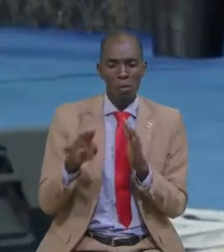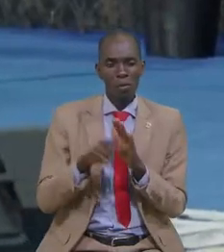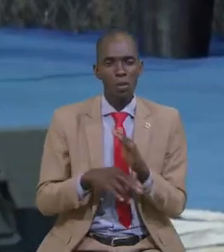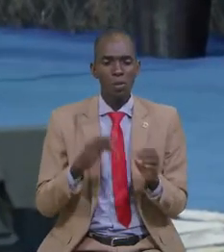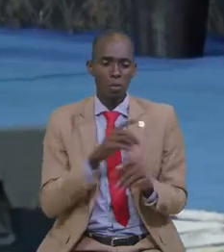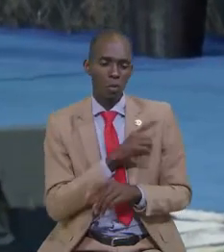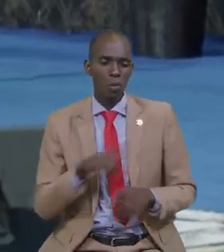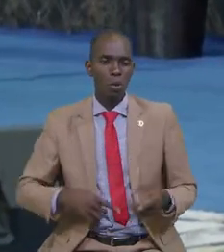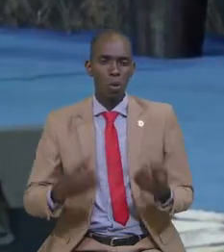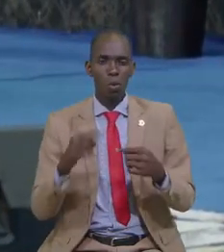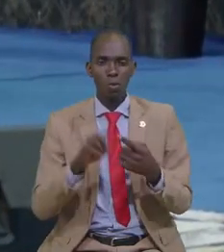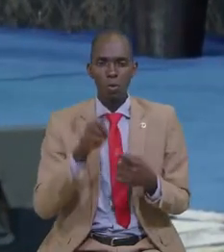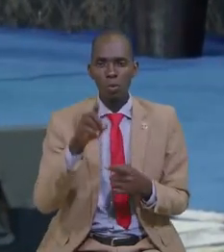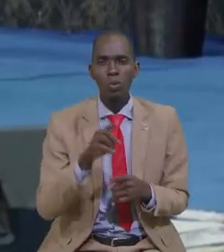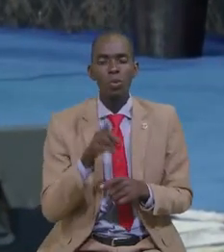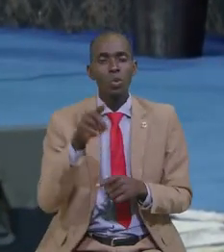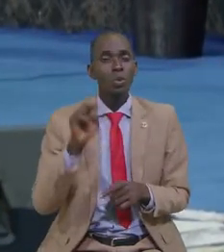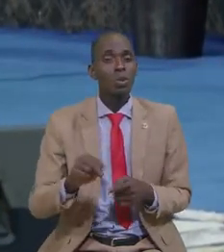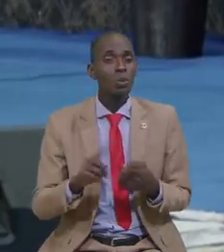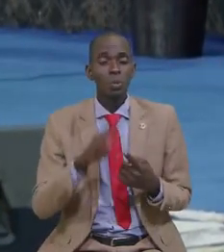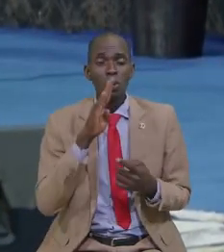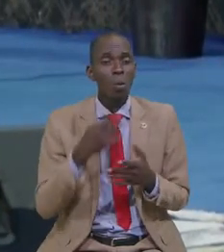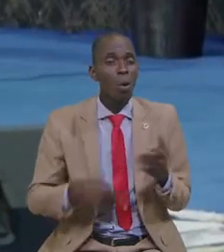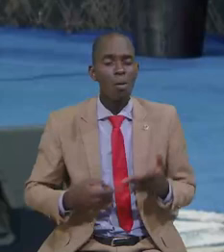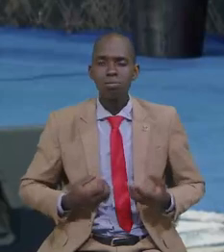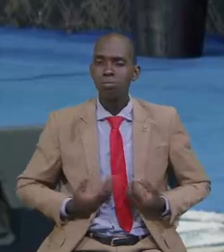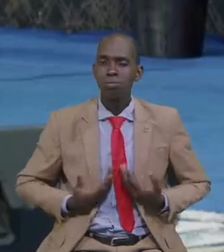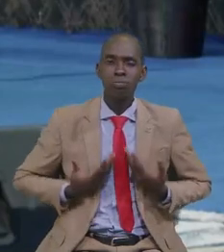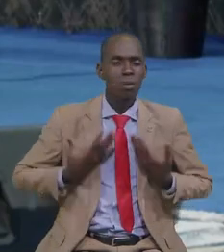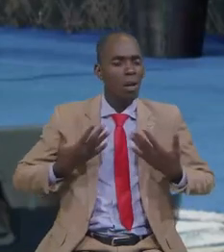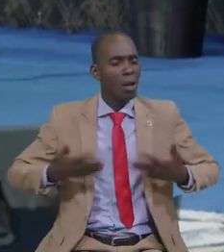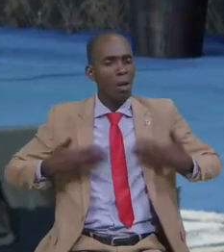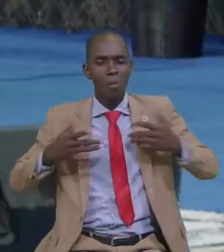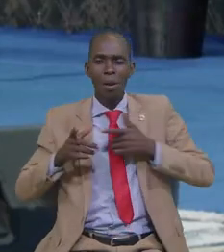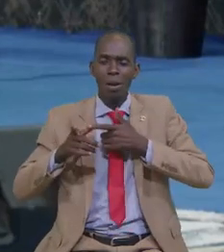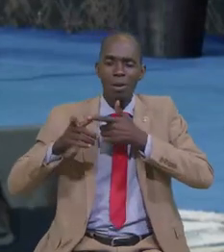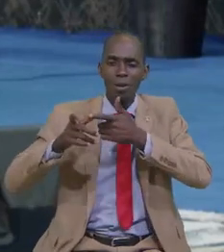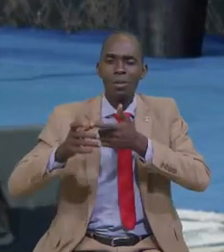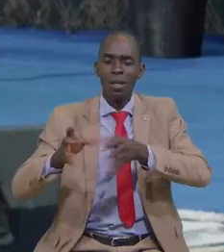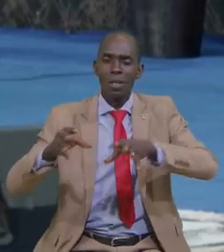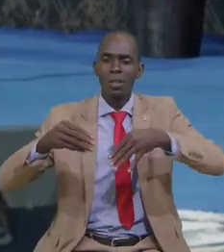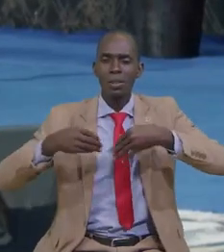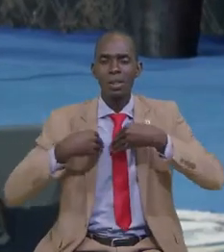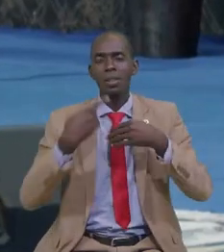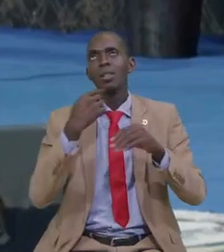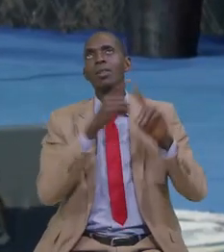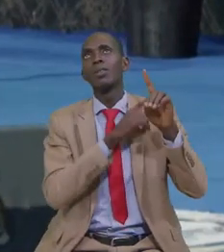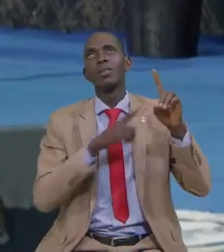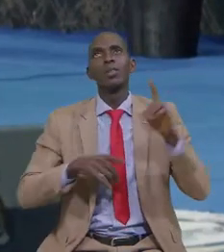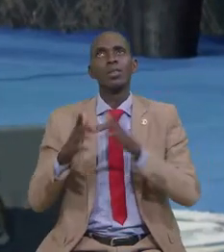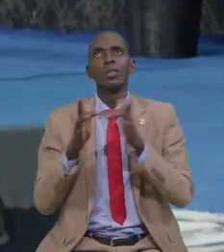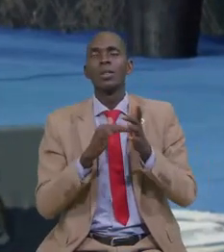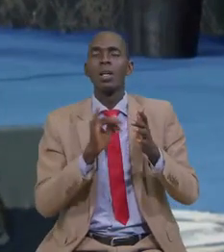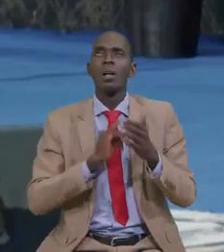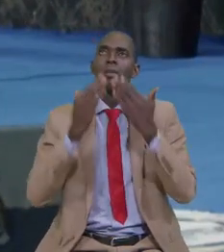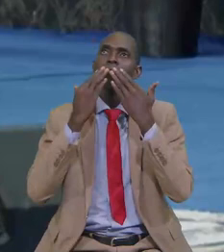lorsque le pardon du Seigneur vous arrive, vous devez être très content et courir et venir disant, Seigneur Jésus,